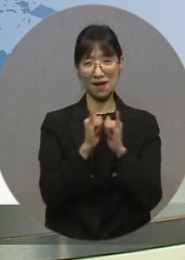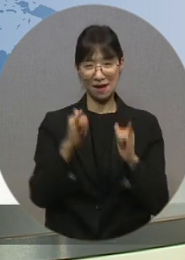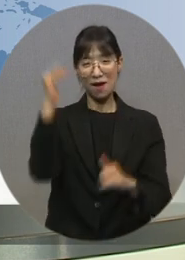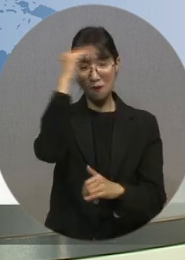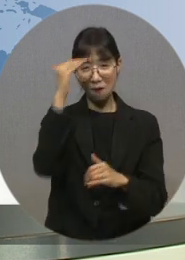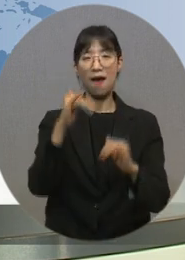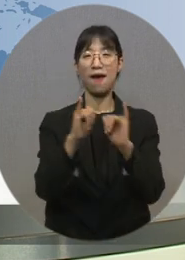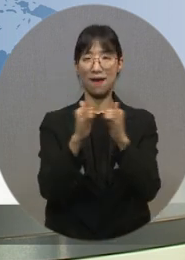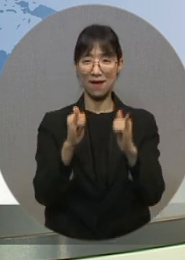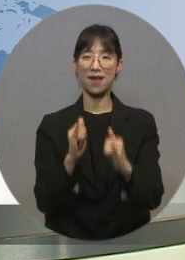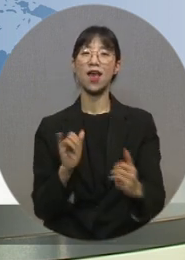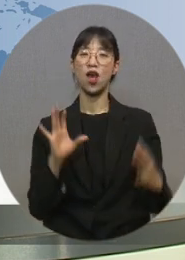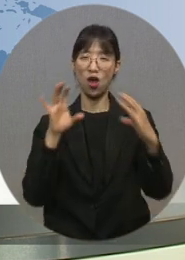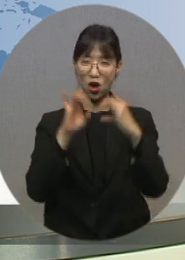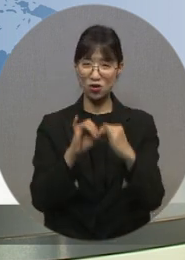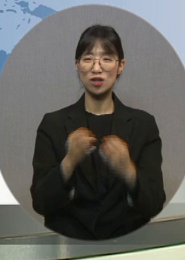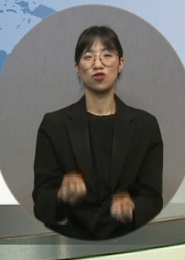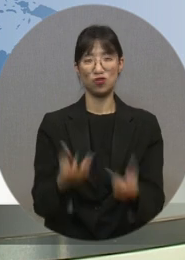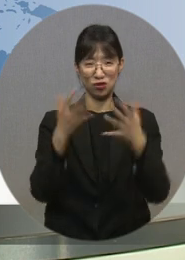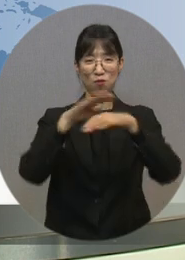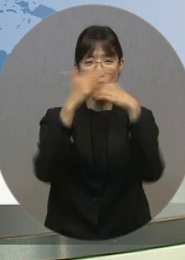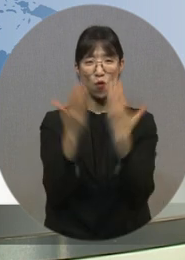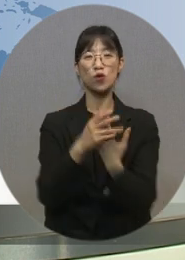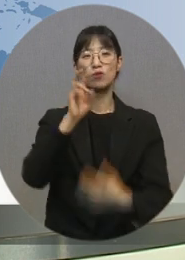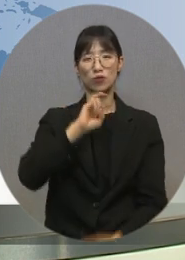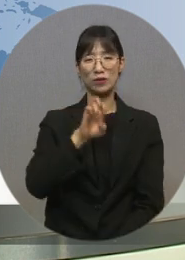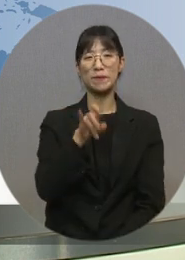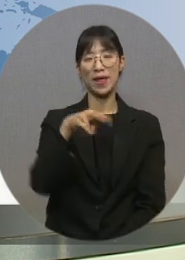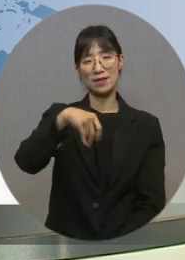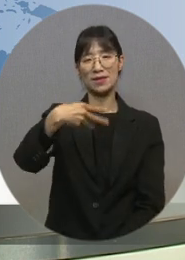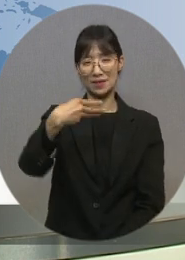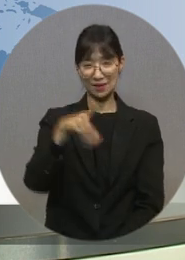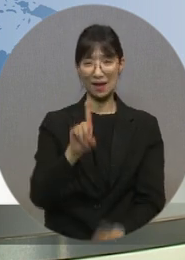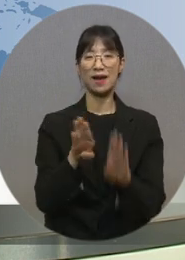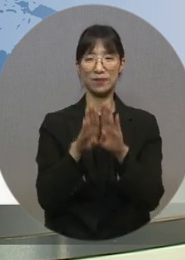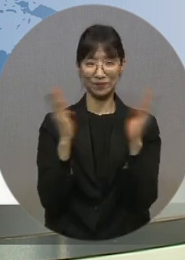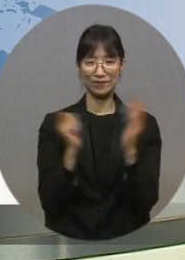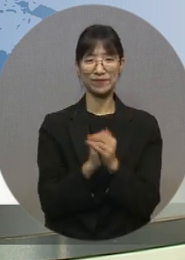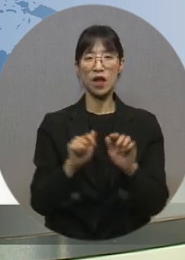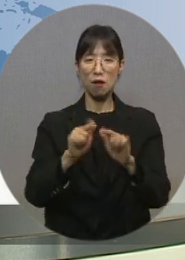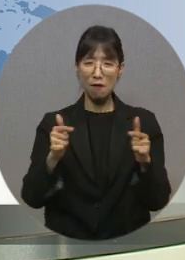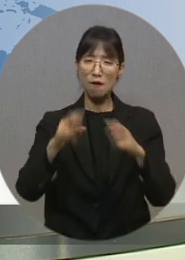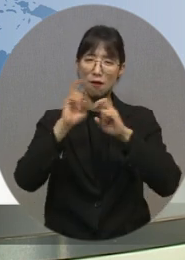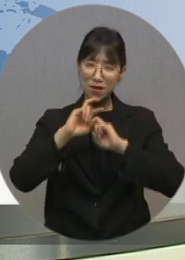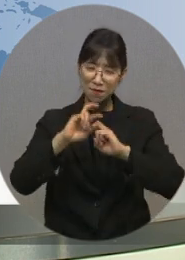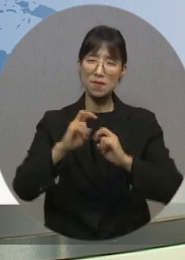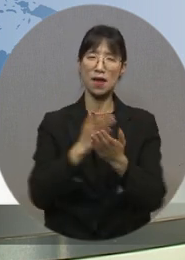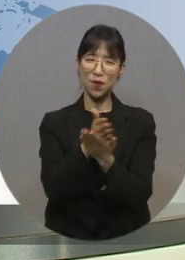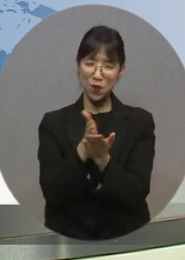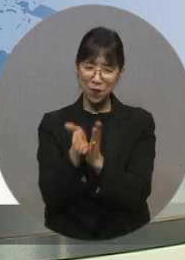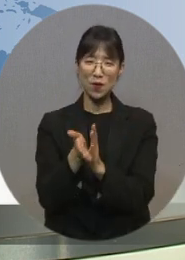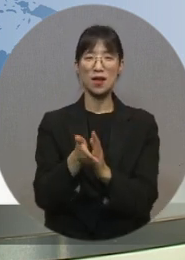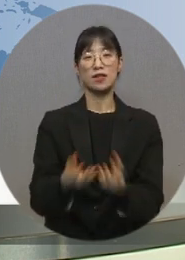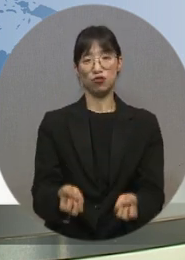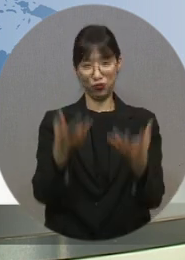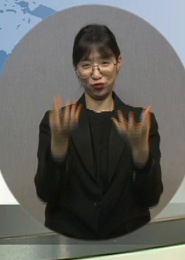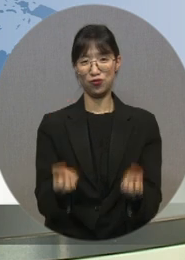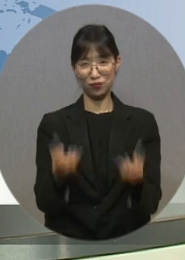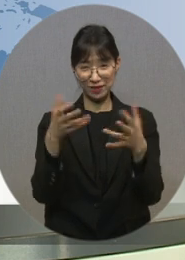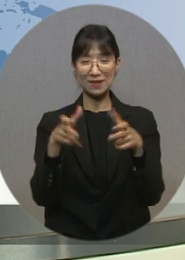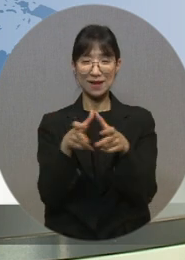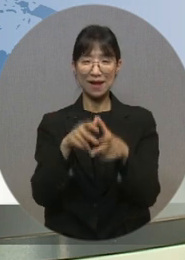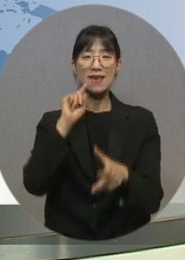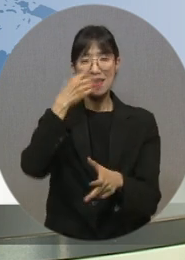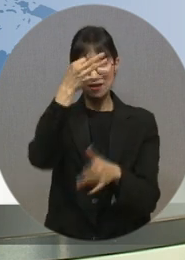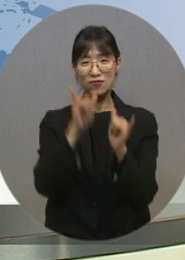어우러지는 축제의장 모두 뮤직 페스타가 열렸습니다 다체로운 장례에 음악을 만날 수 있던 축제에서는 장애